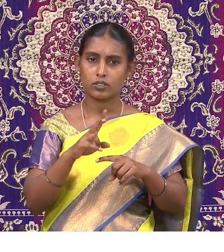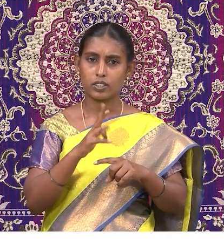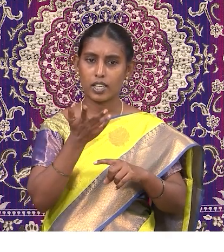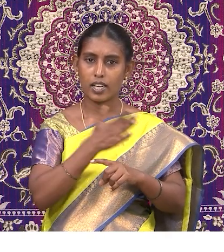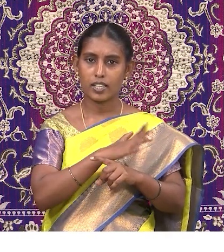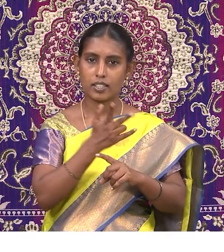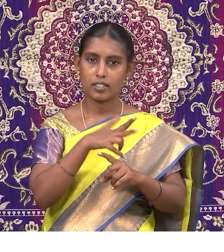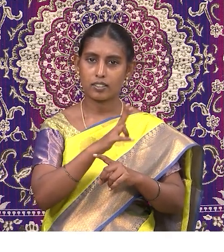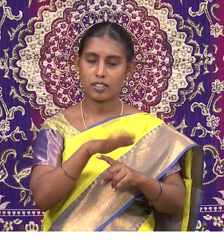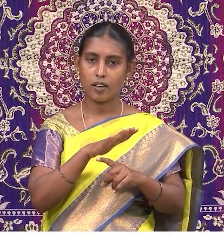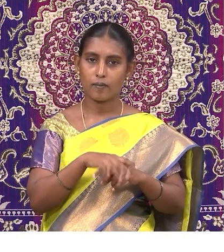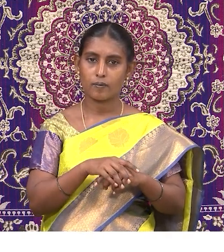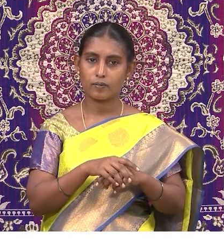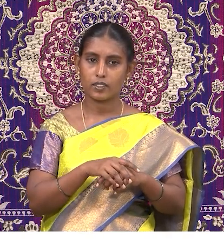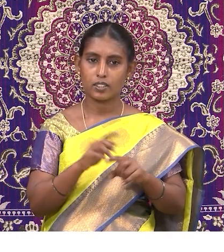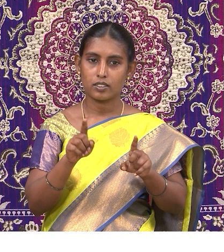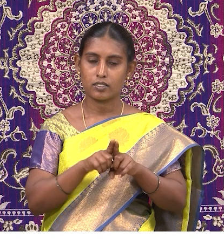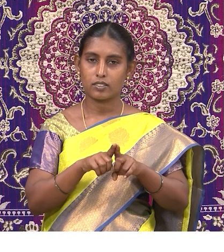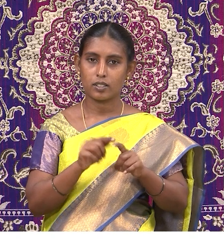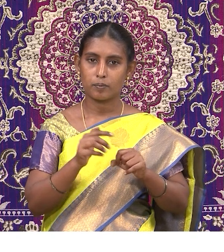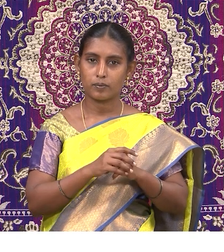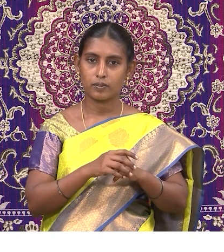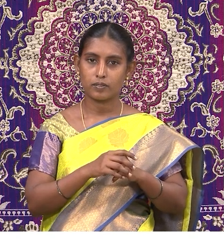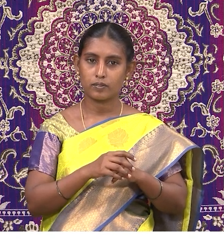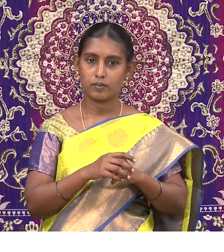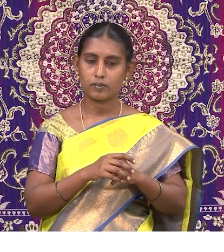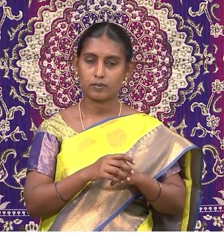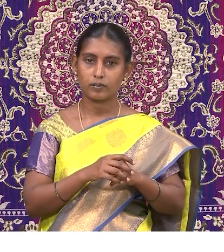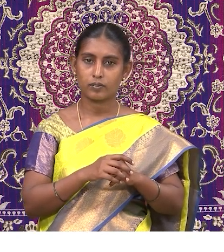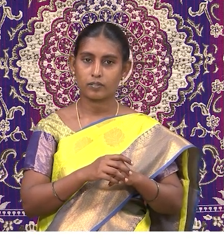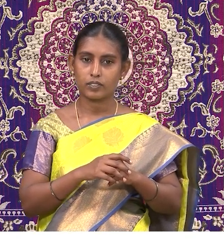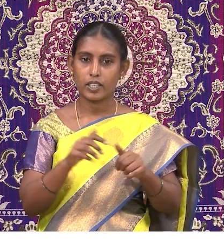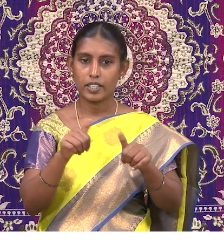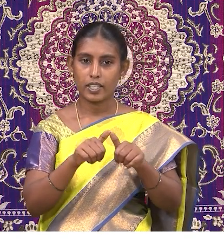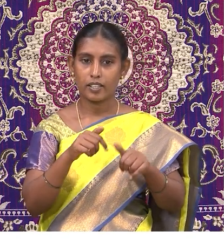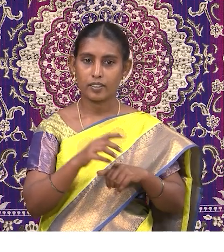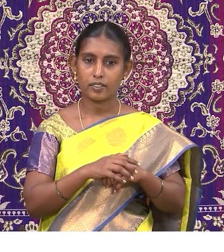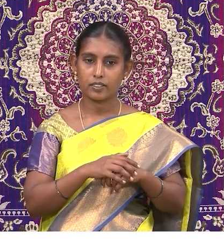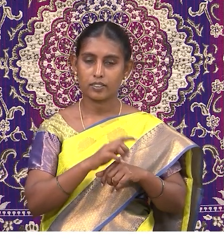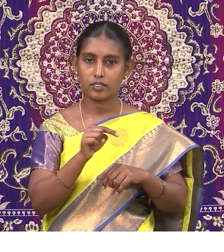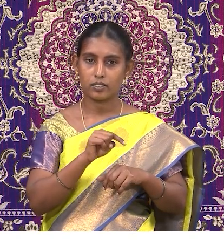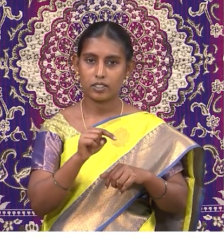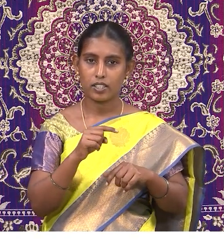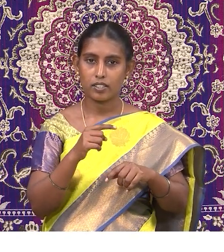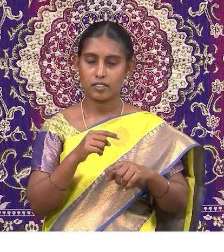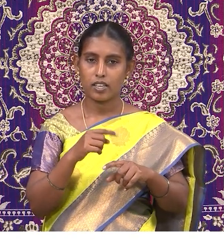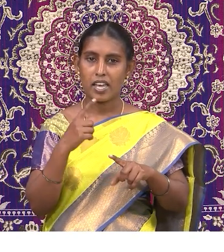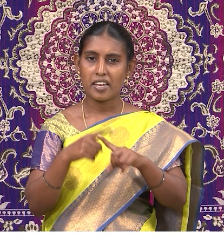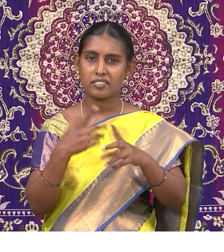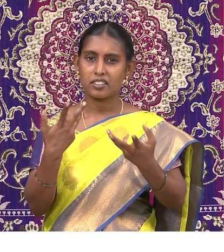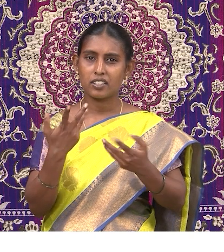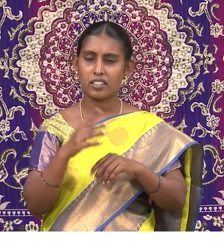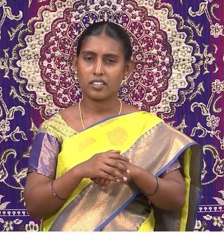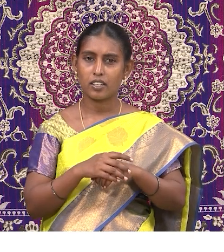எட்டு. அப்போ அதை தான் நீங்கள் என்ன பண்ணியாகணும், ஏன்னு எடுத்துக்கணும். எக்ஸ் இல்லை இல்லை, அப்போ நம்ம என்ன